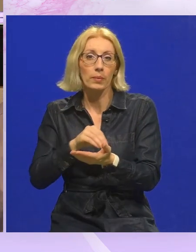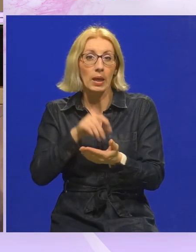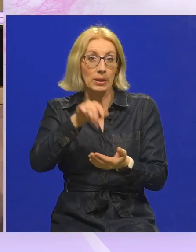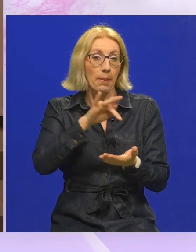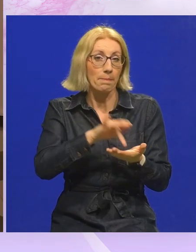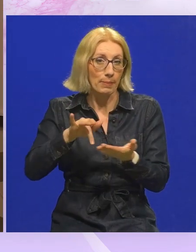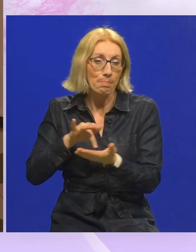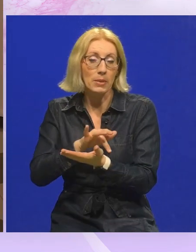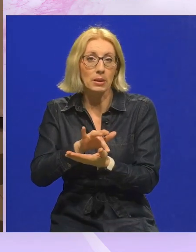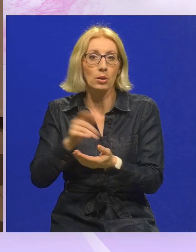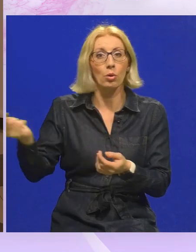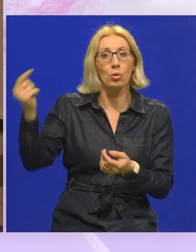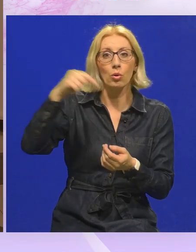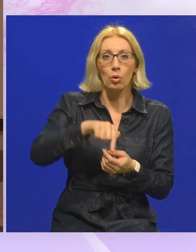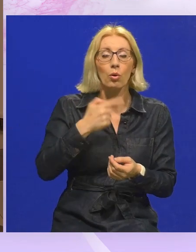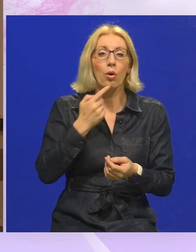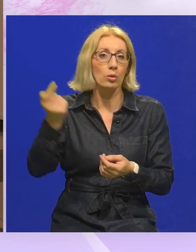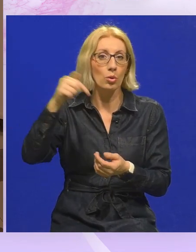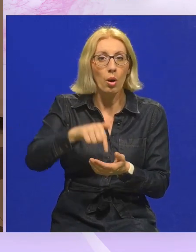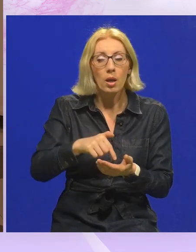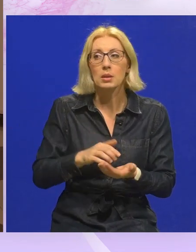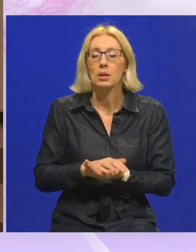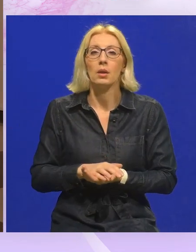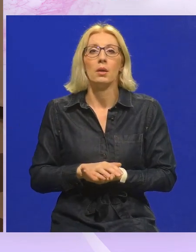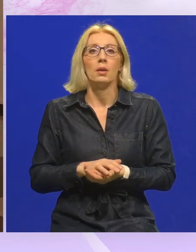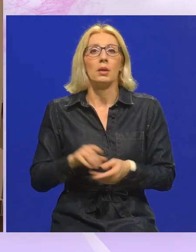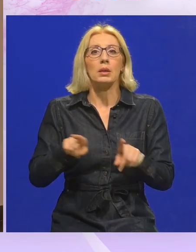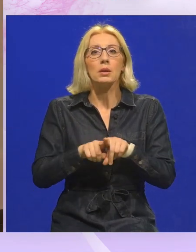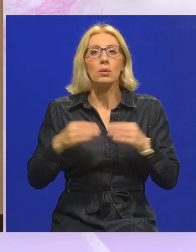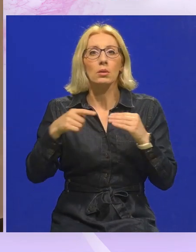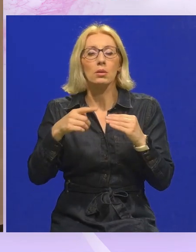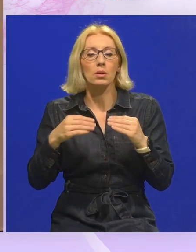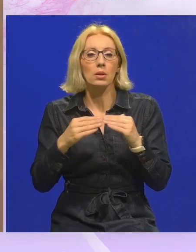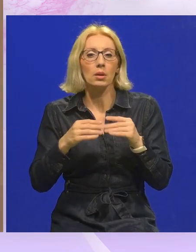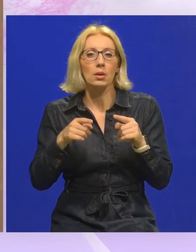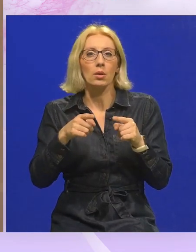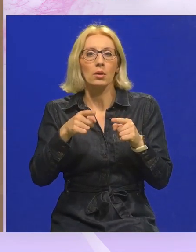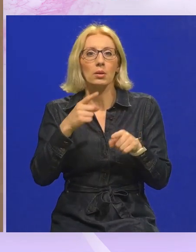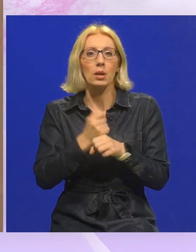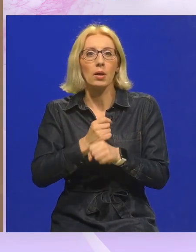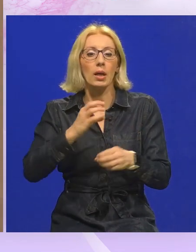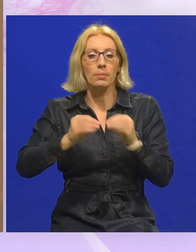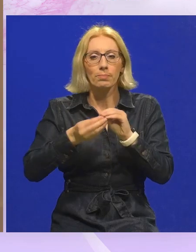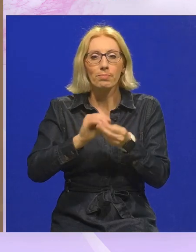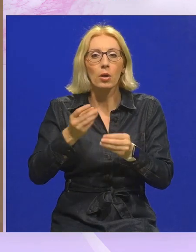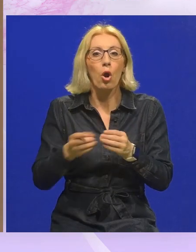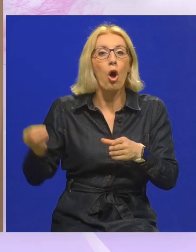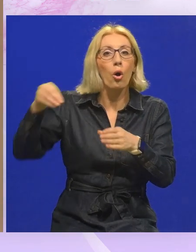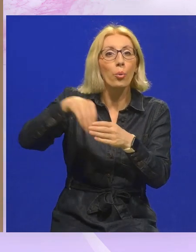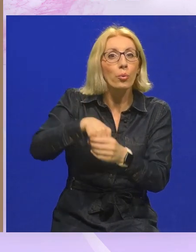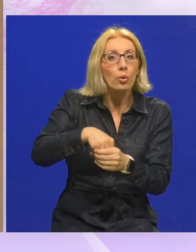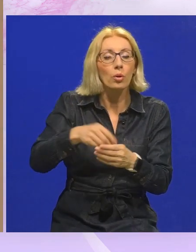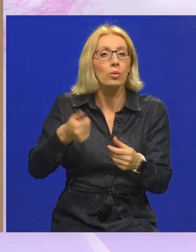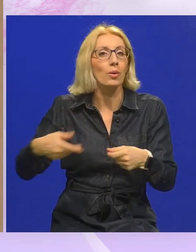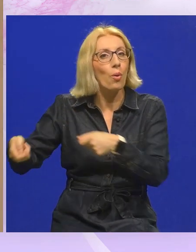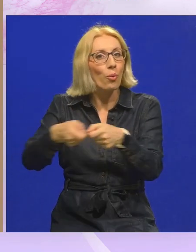u sredinama znači iz kojih dolaze, a isto tako dakle koliko su uključeni u različite radionice koje se